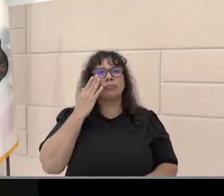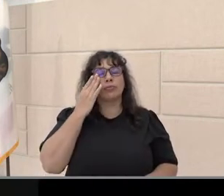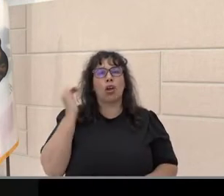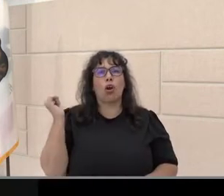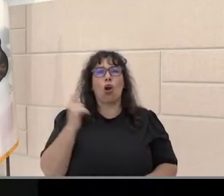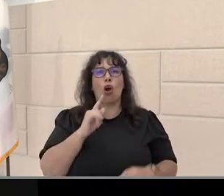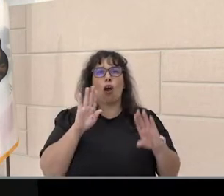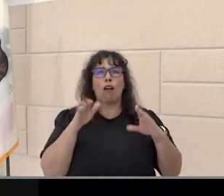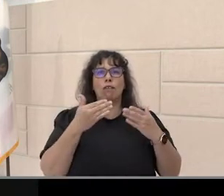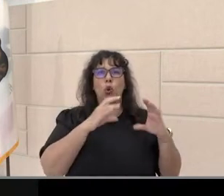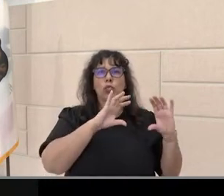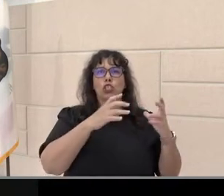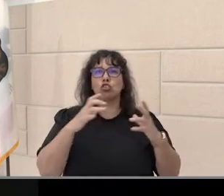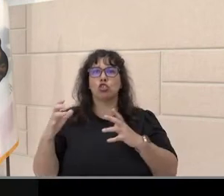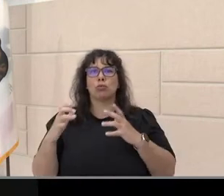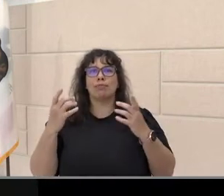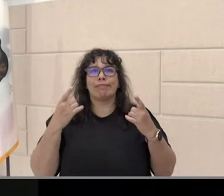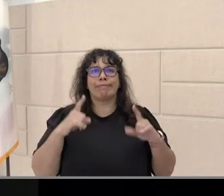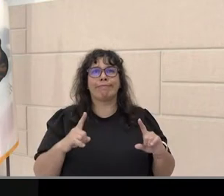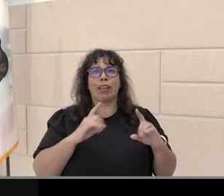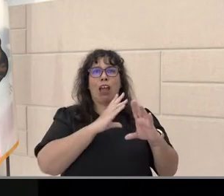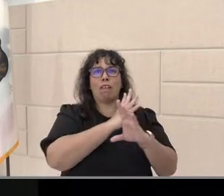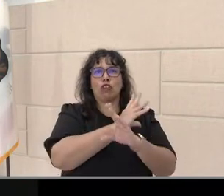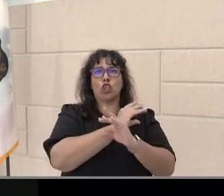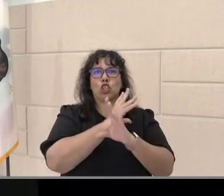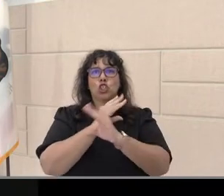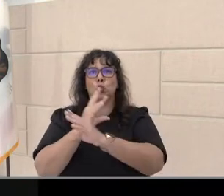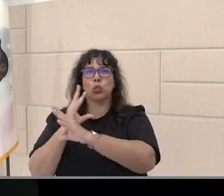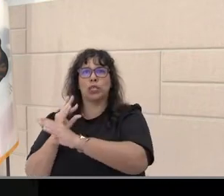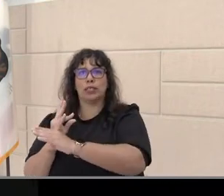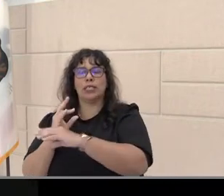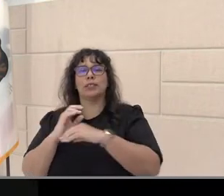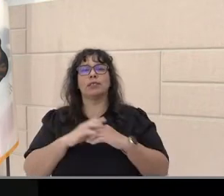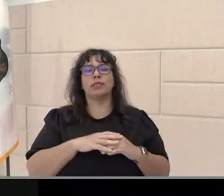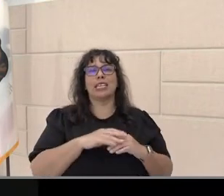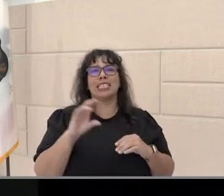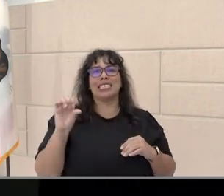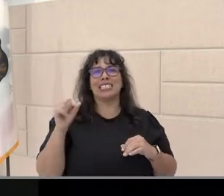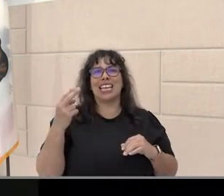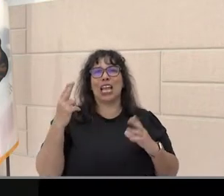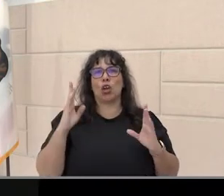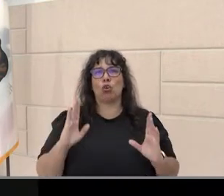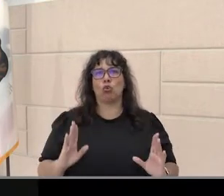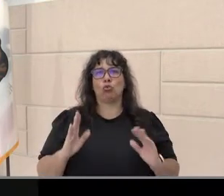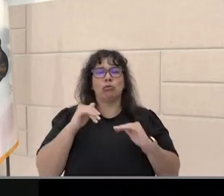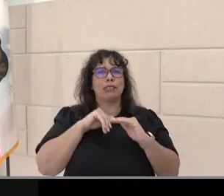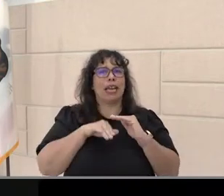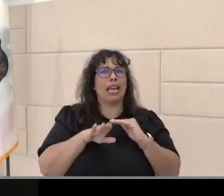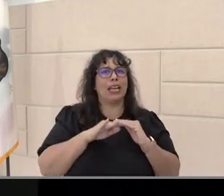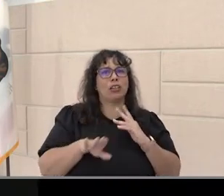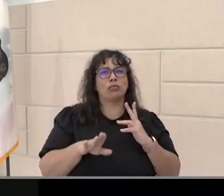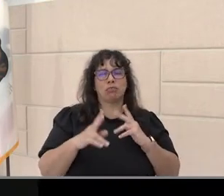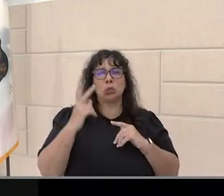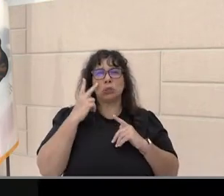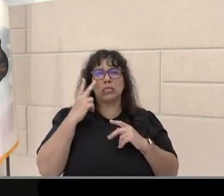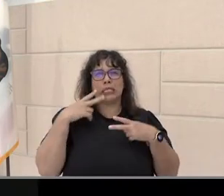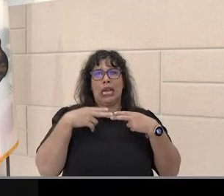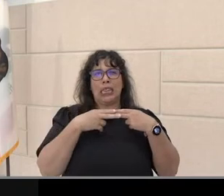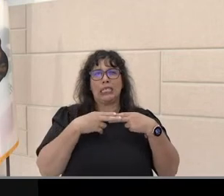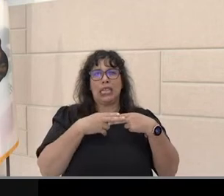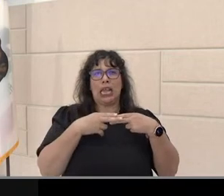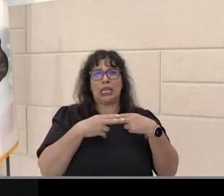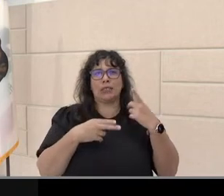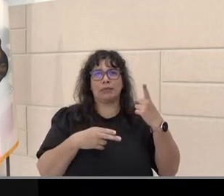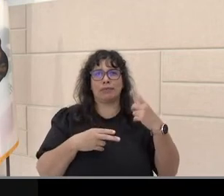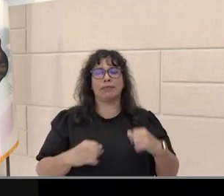ដូច្នេះការតាមដានទាំងអស់នឹងបានធ្វើពីចម្ងាយមានការធ្វើសម្ភាសផ្